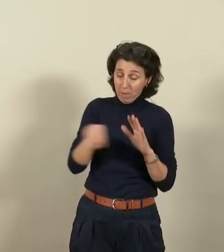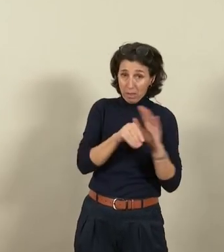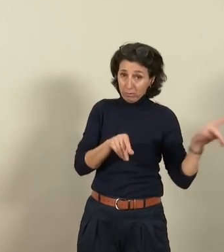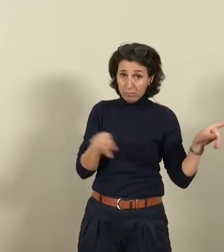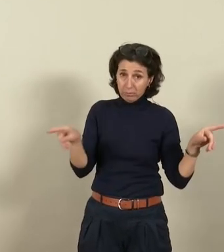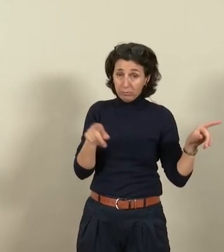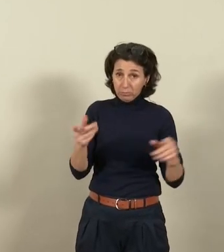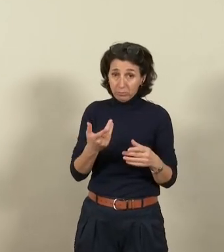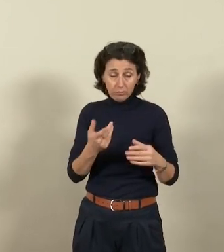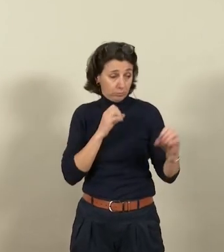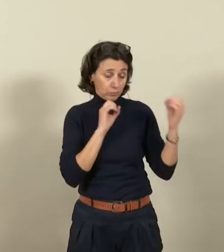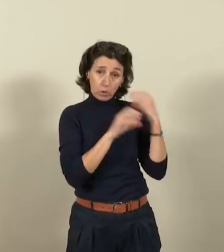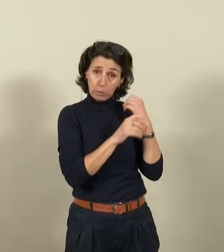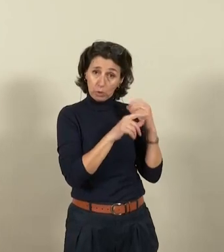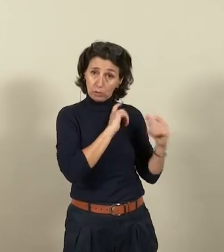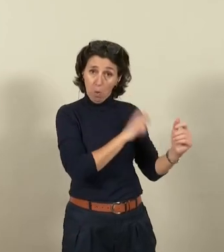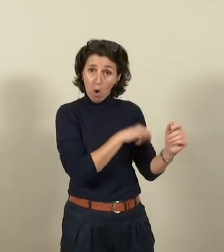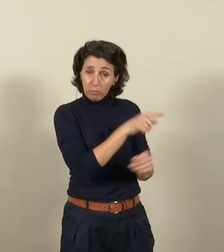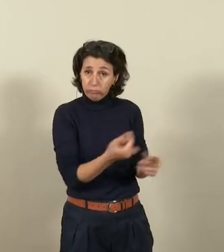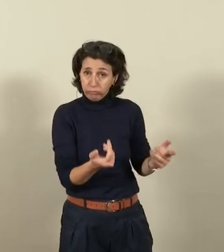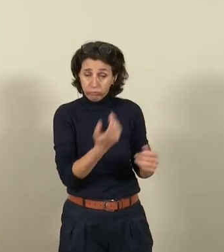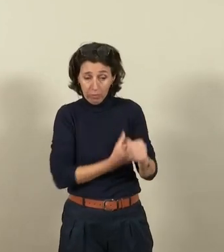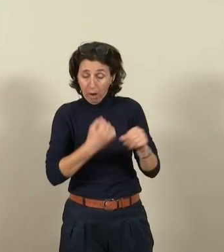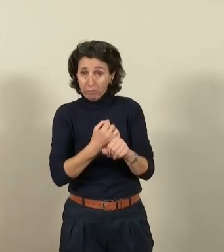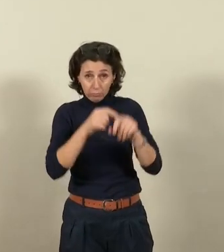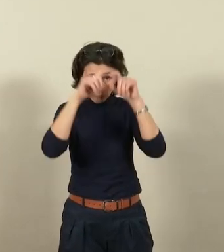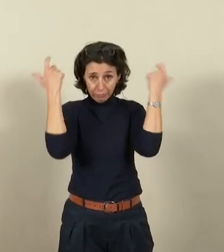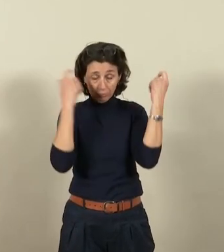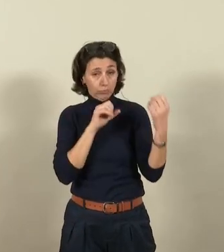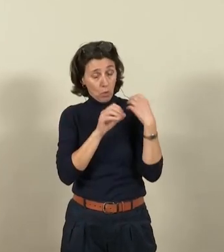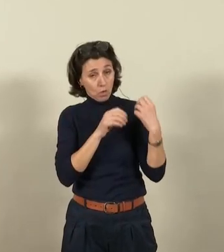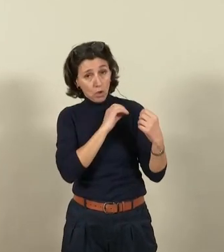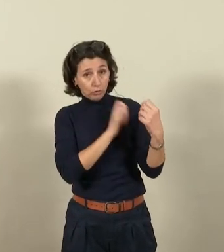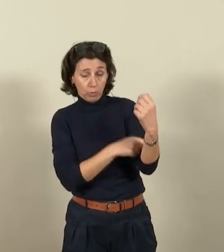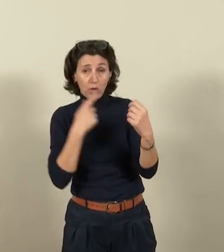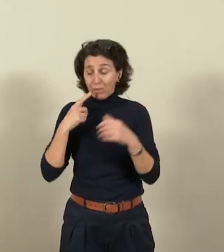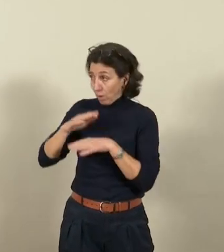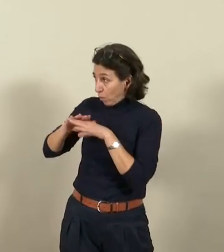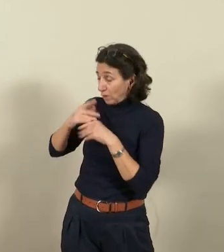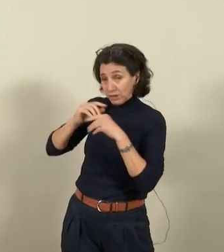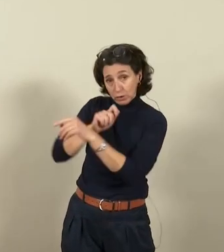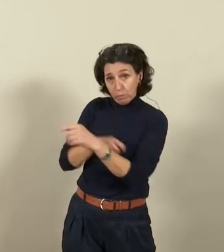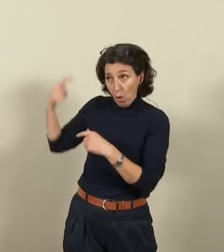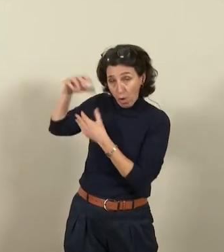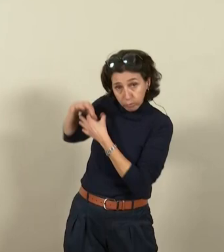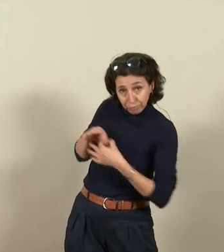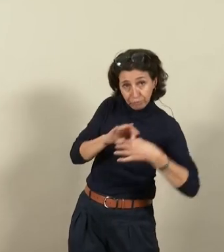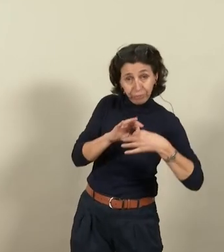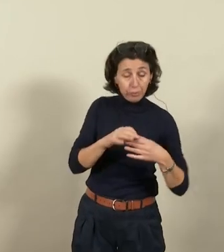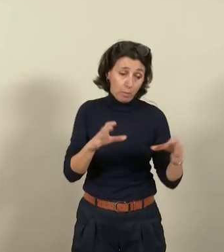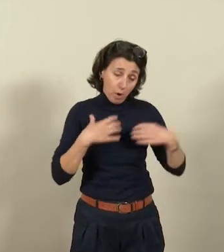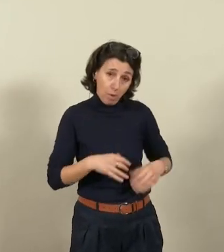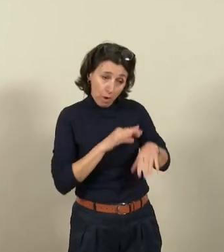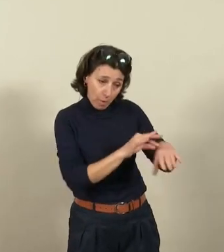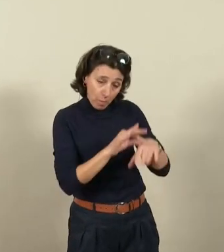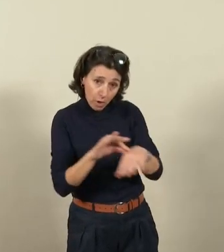ville des correspondan sport qui seraient garant de des politiques publiques sportives en terme de de de d'accompagnement des clubs et